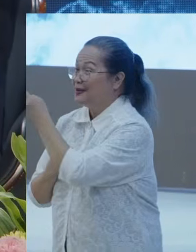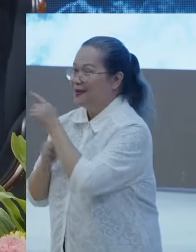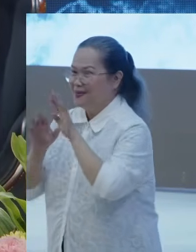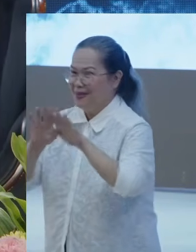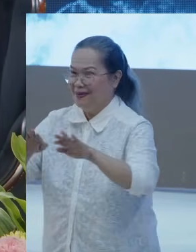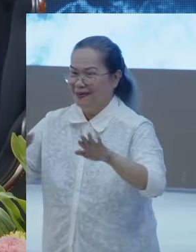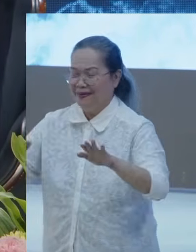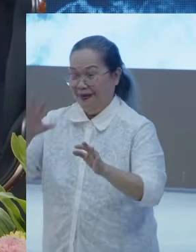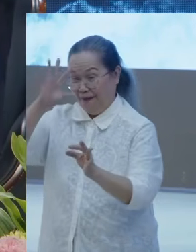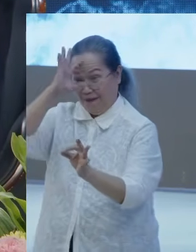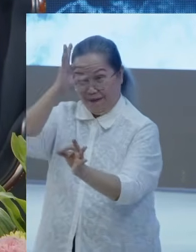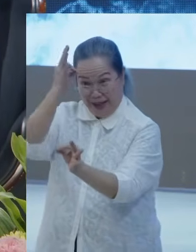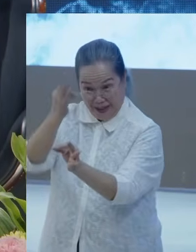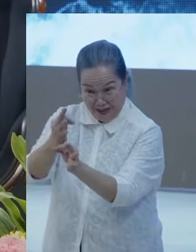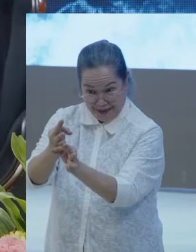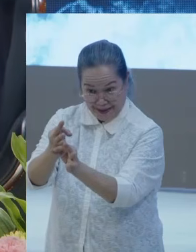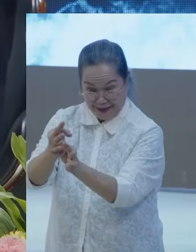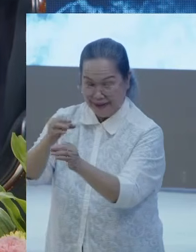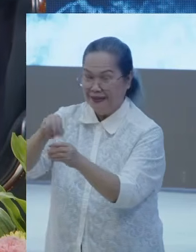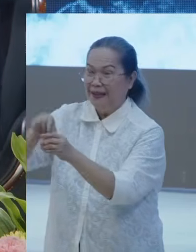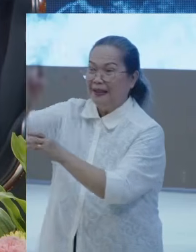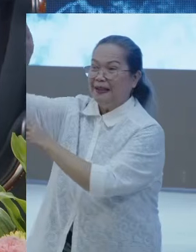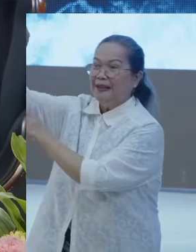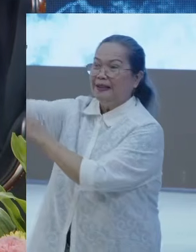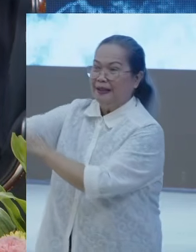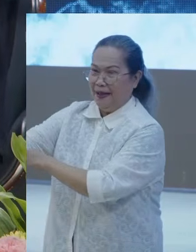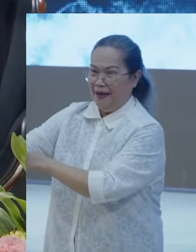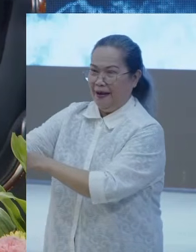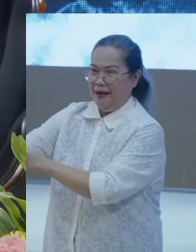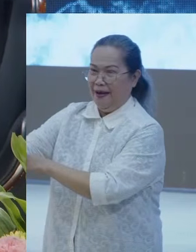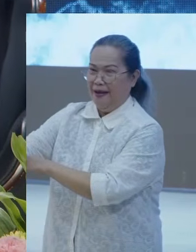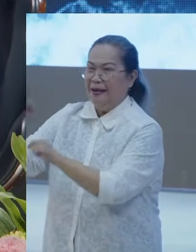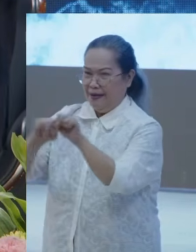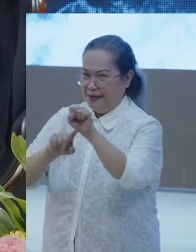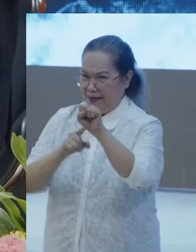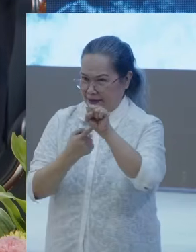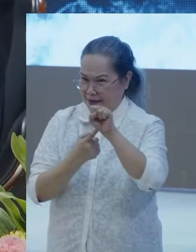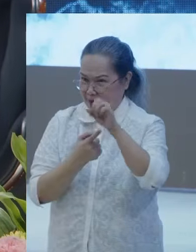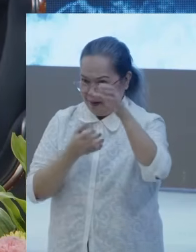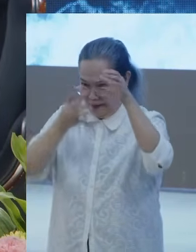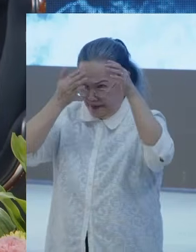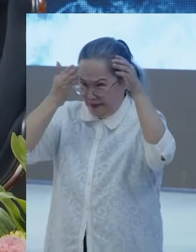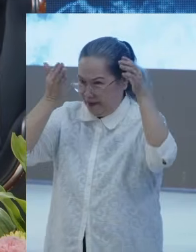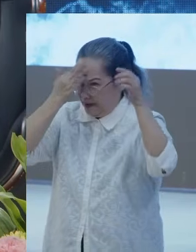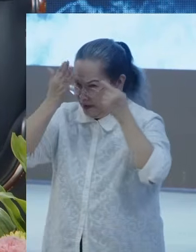ating Panginoon ay nag-uumpisa sa notisya, kaalaman.